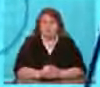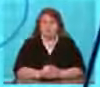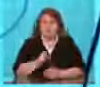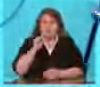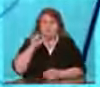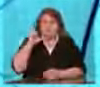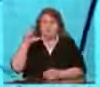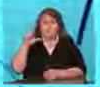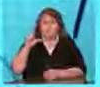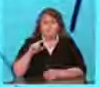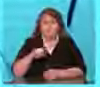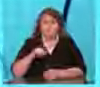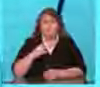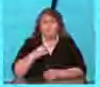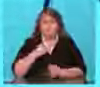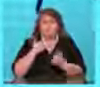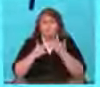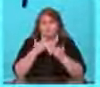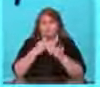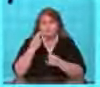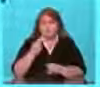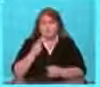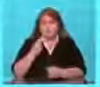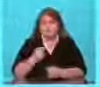А большое у нас желтый цвет,